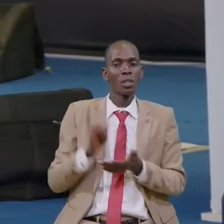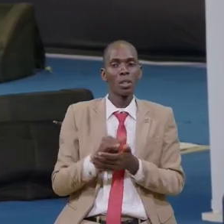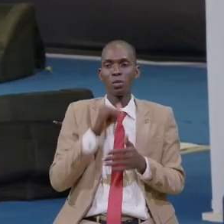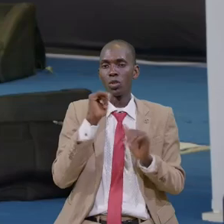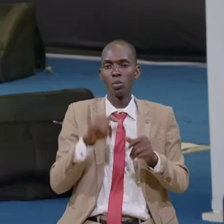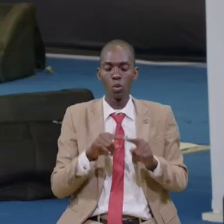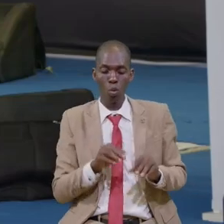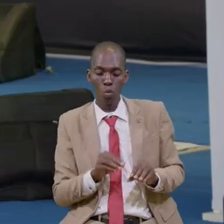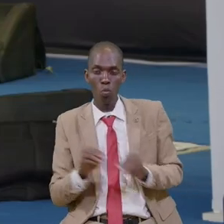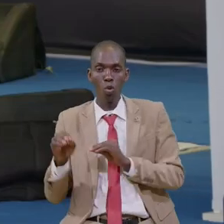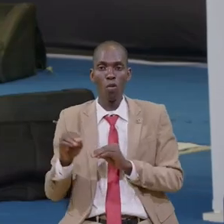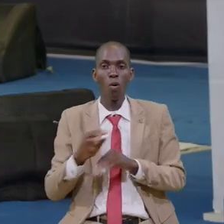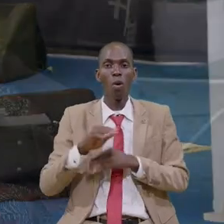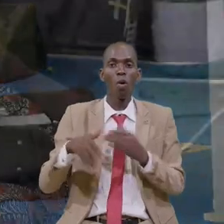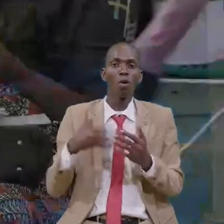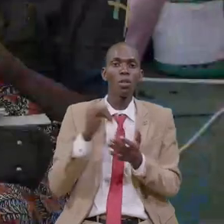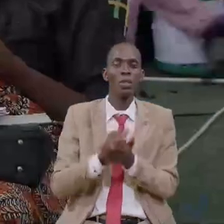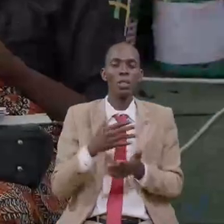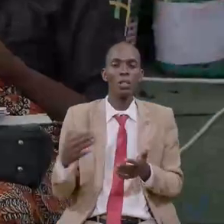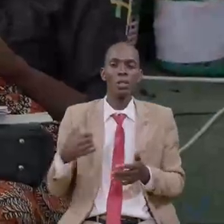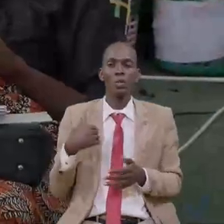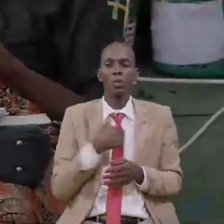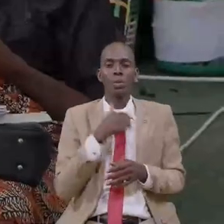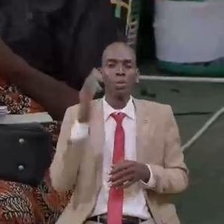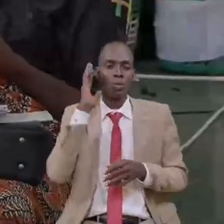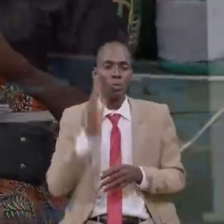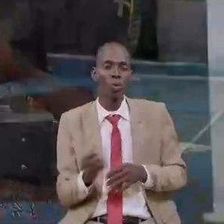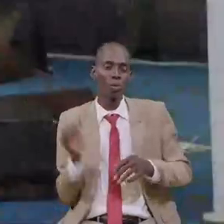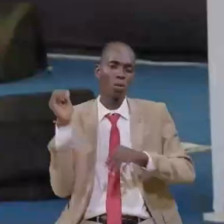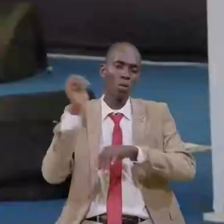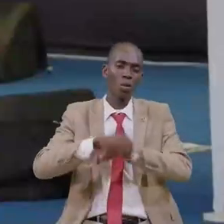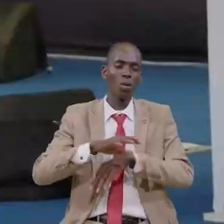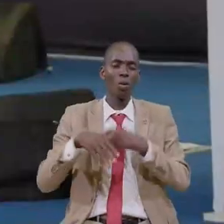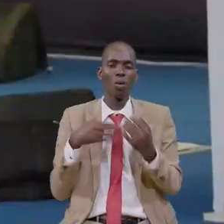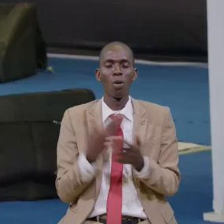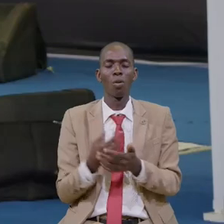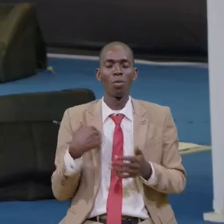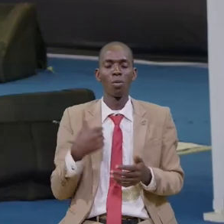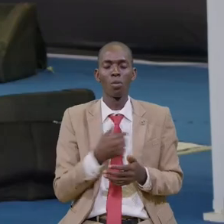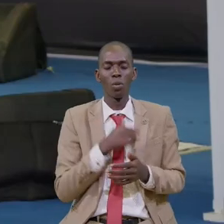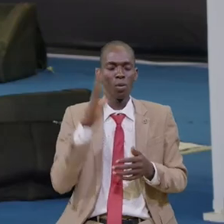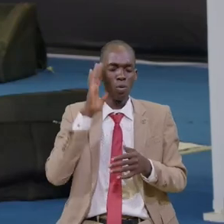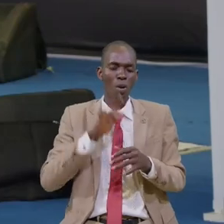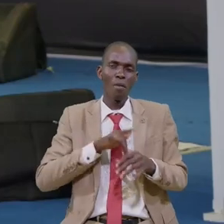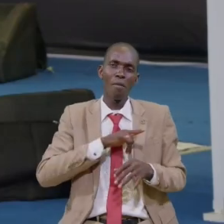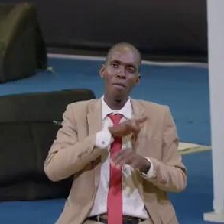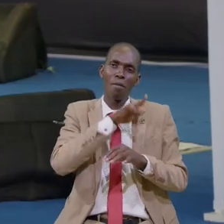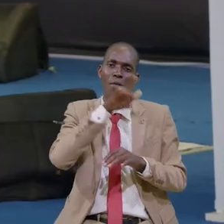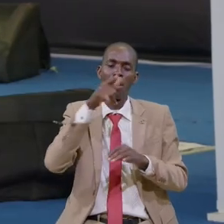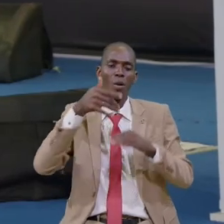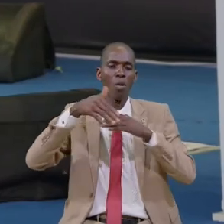choses. Maintenant, ces choses, nous allons survoler ces choses. Je vais survoler ces choses. Troisièmement,